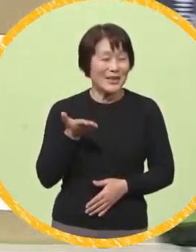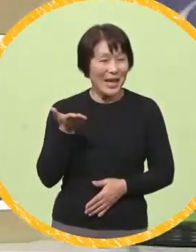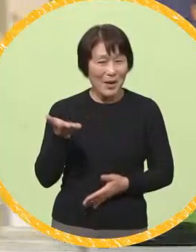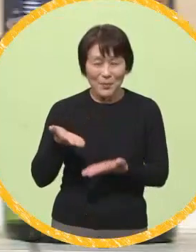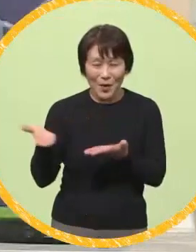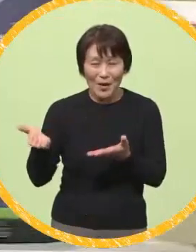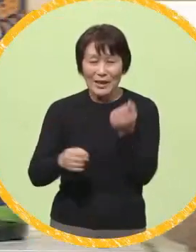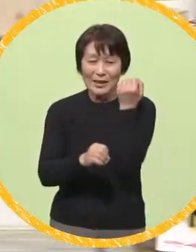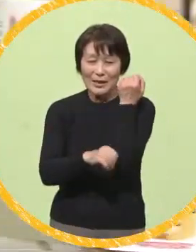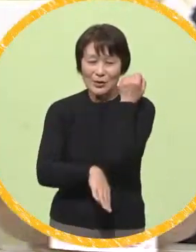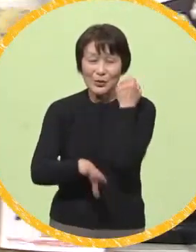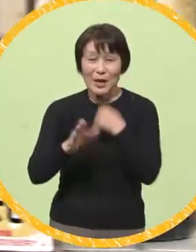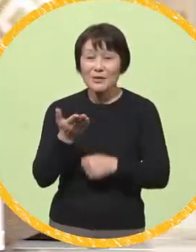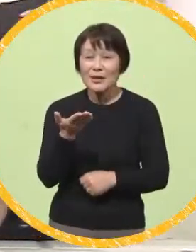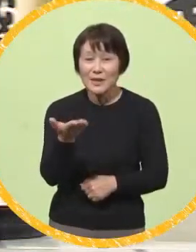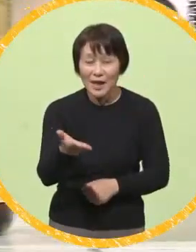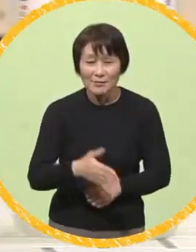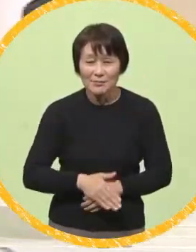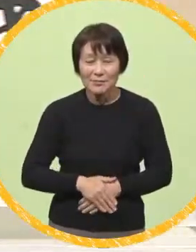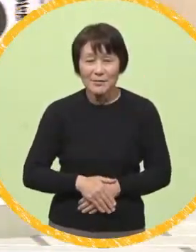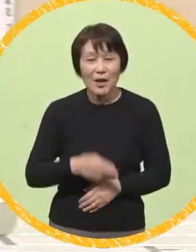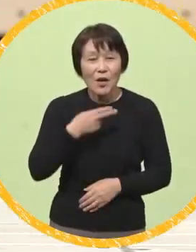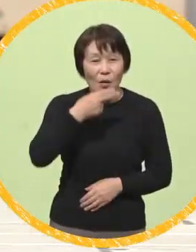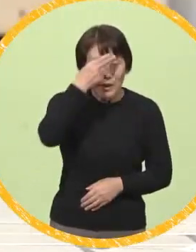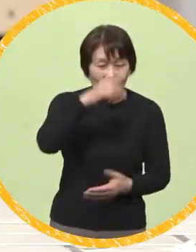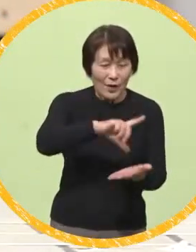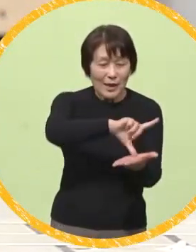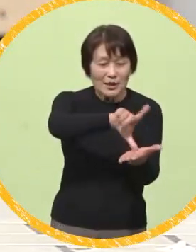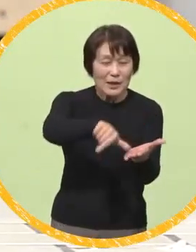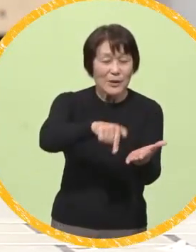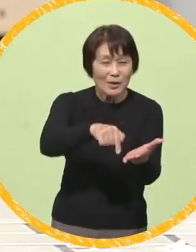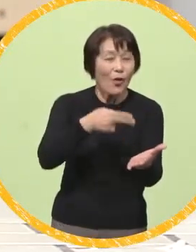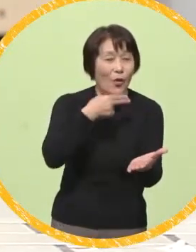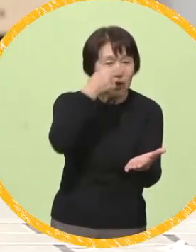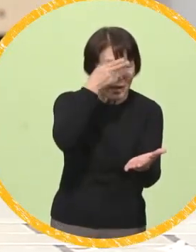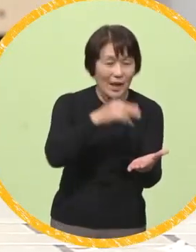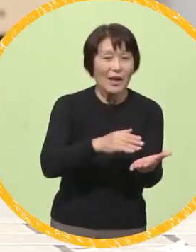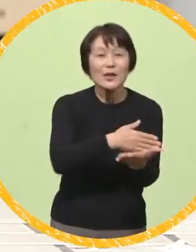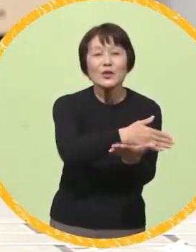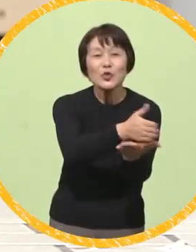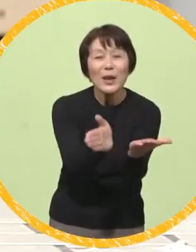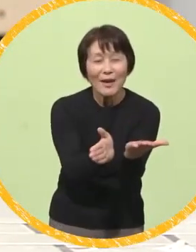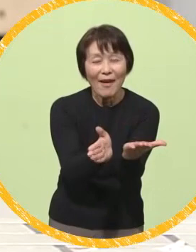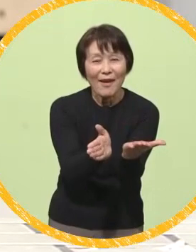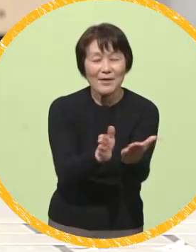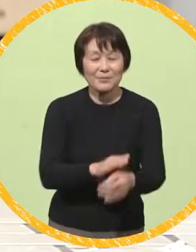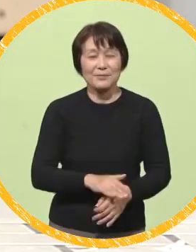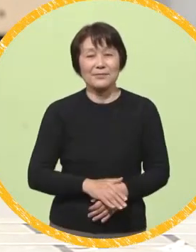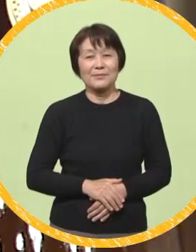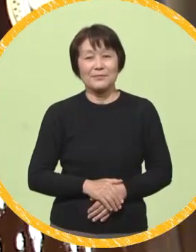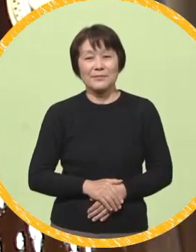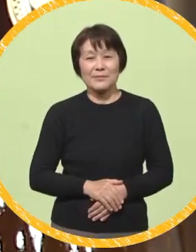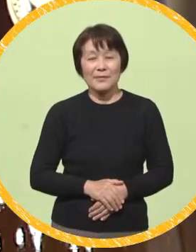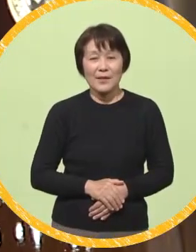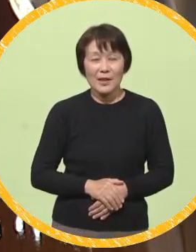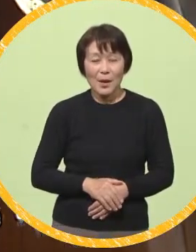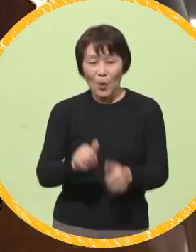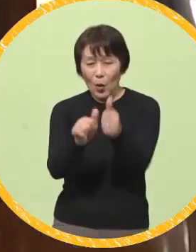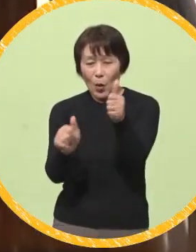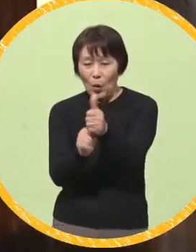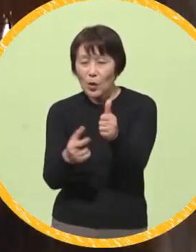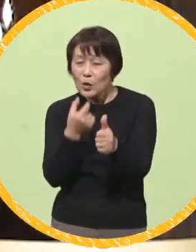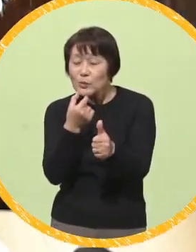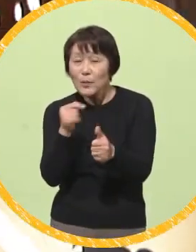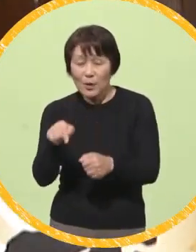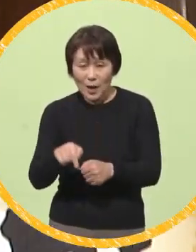なんか基準ってあるんですか？ これね、お酒は地元で愛されている酒類すべてが対象なんですけど、おつまみに関しては